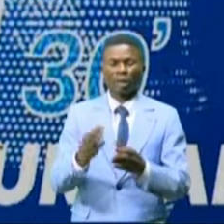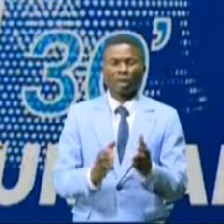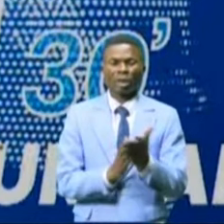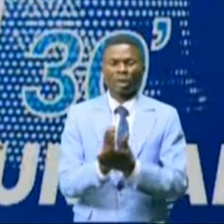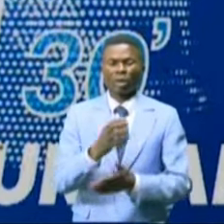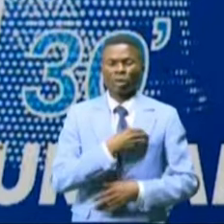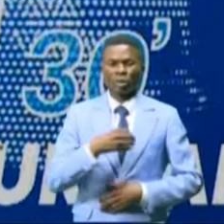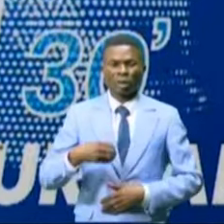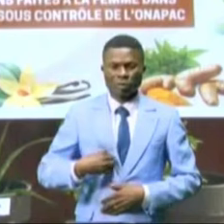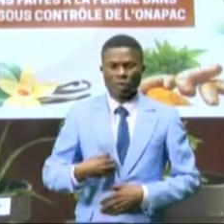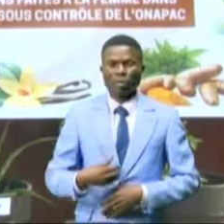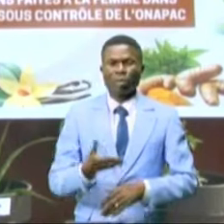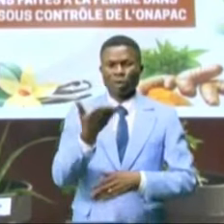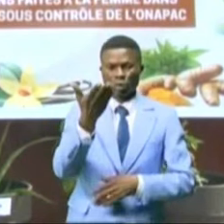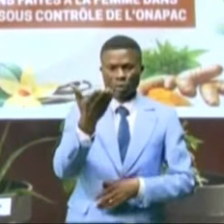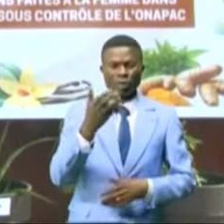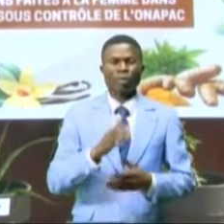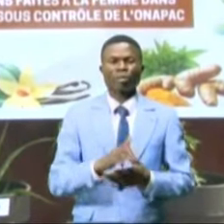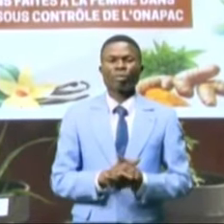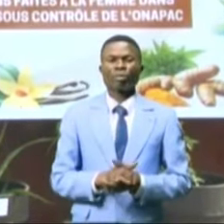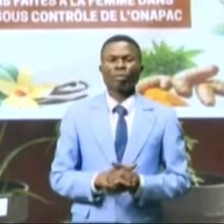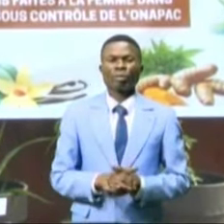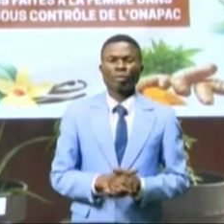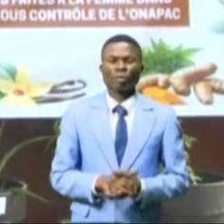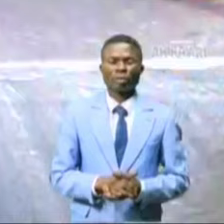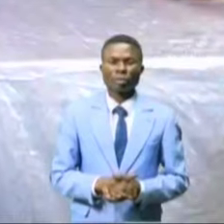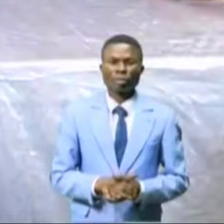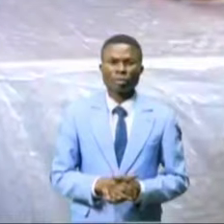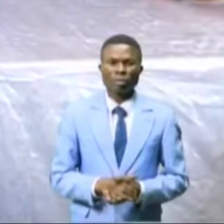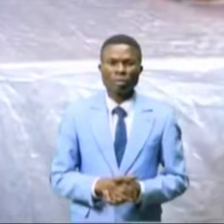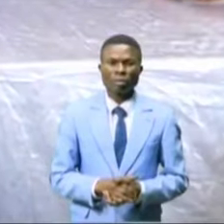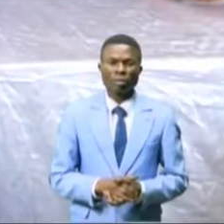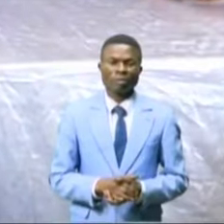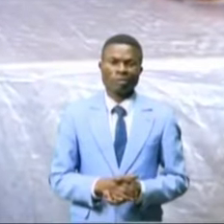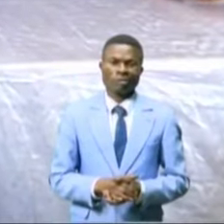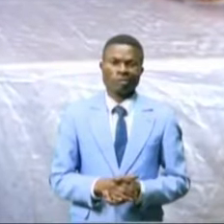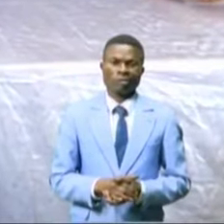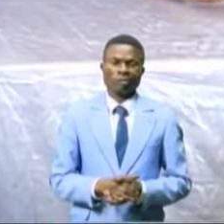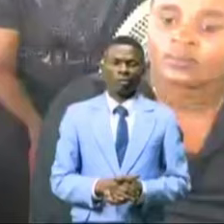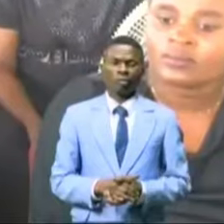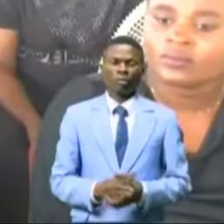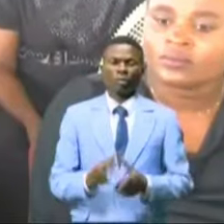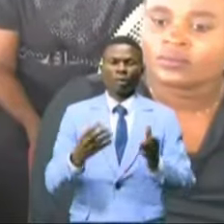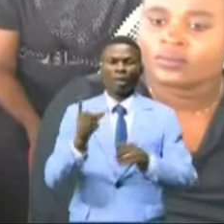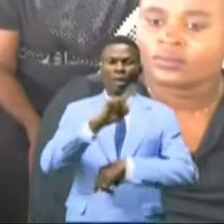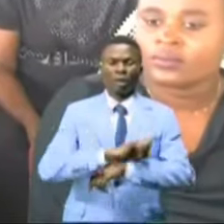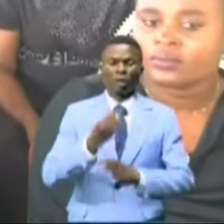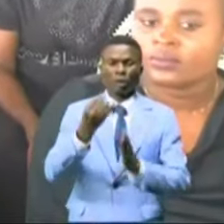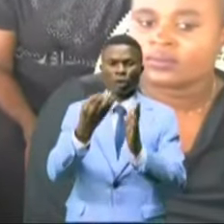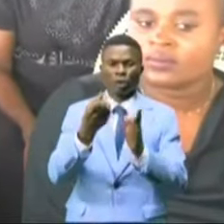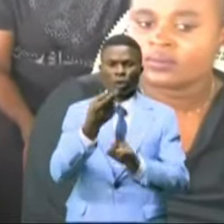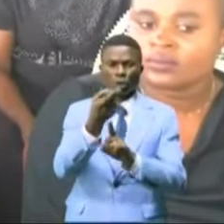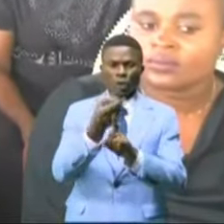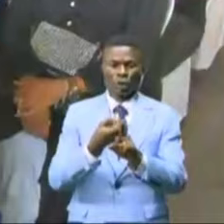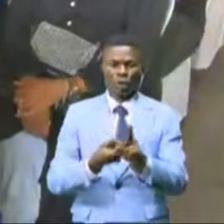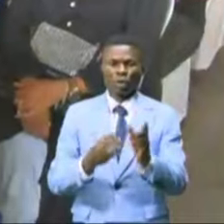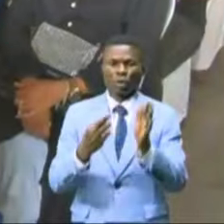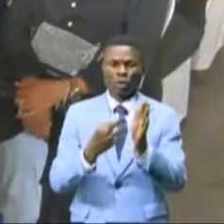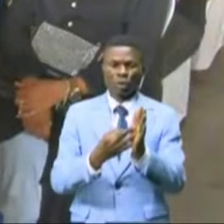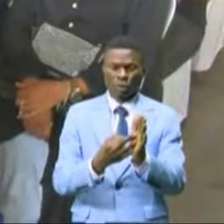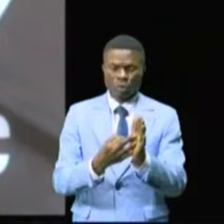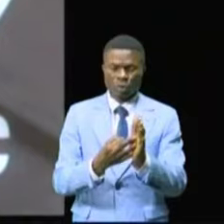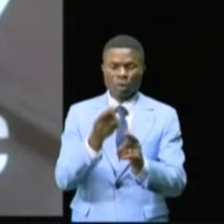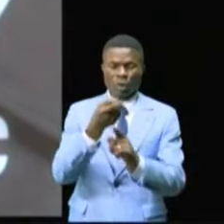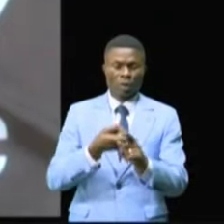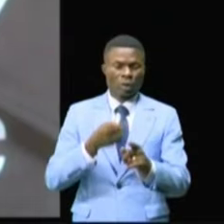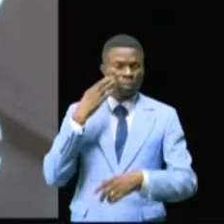plus de détails. La célébration de la journée des droits de la femme ce 8 mars à l'Office national des produits agricoles du